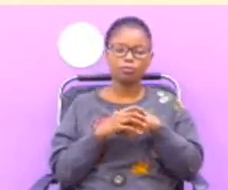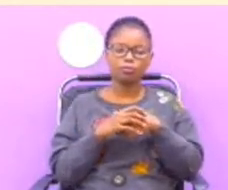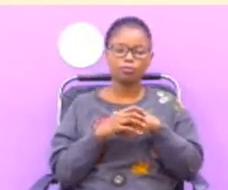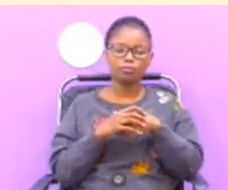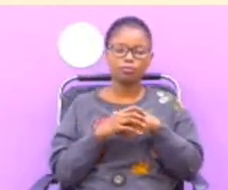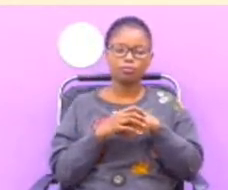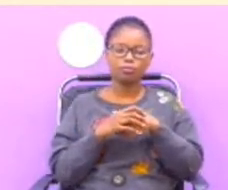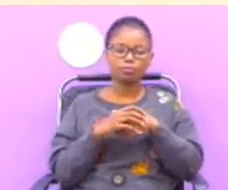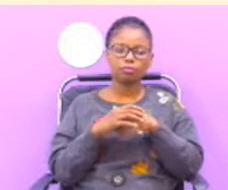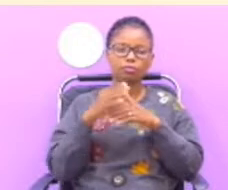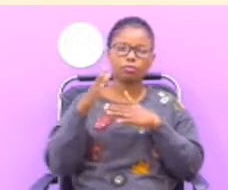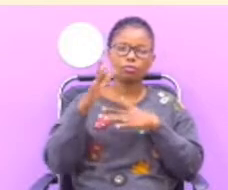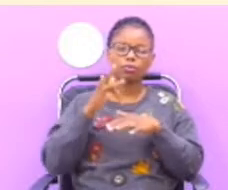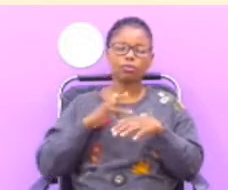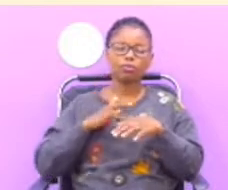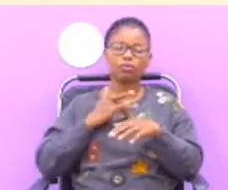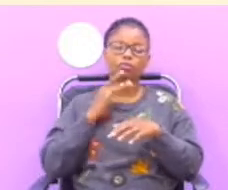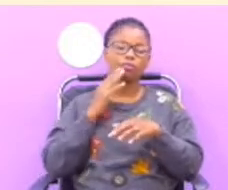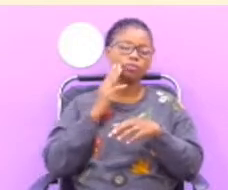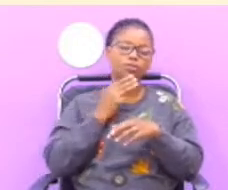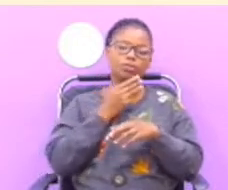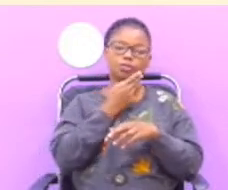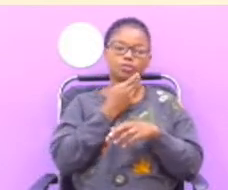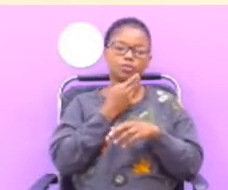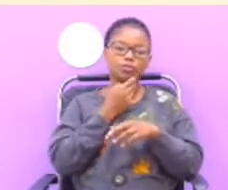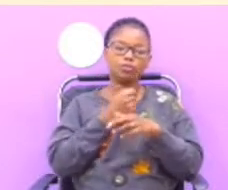Mwathani arotũiguĩrĩra tha.